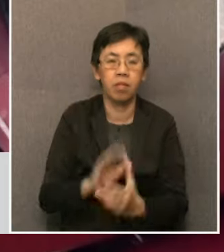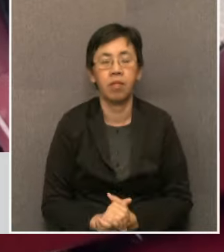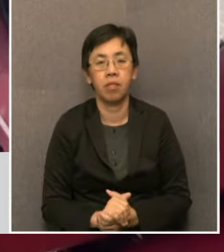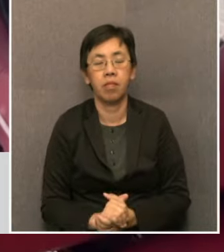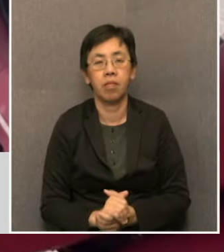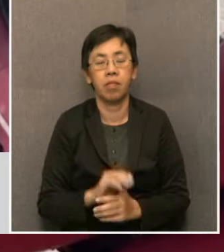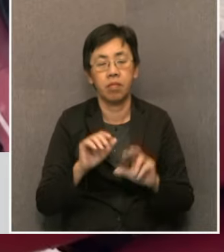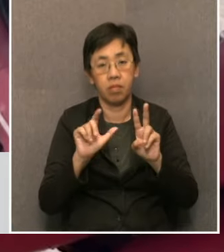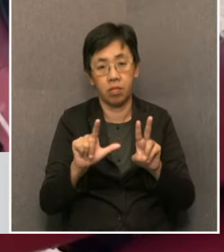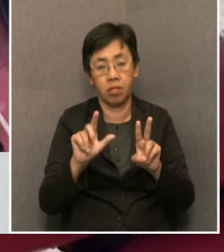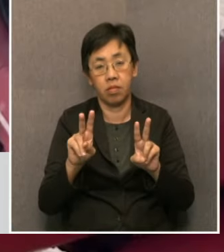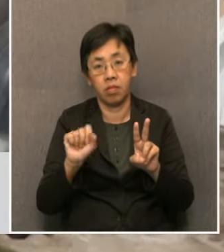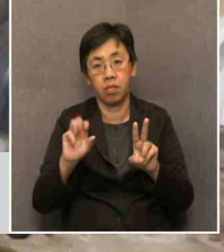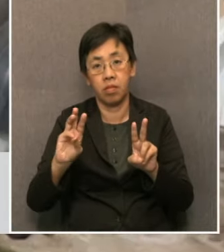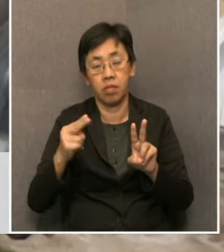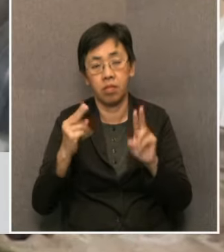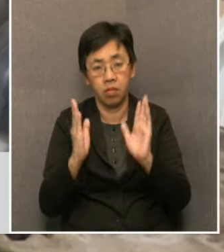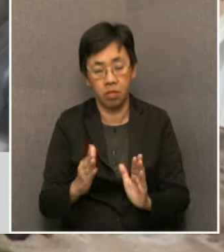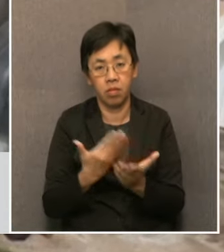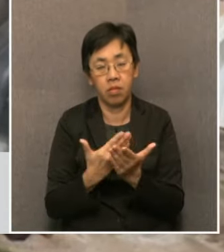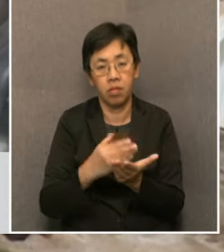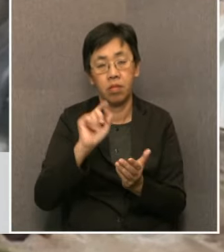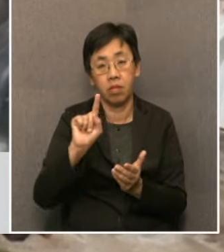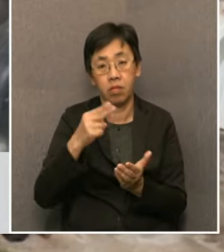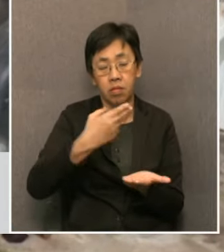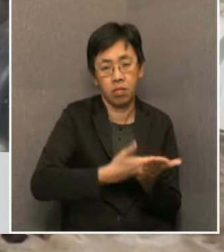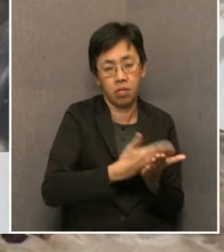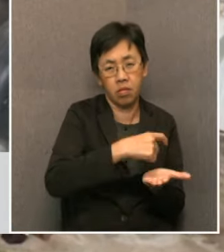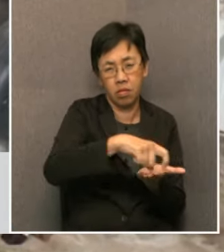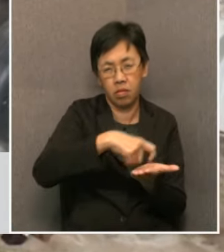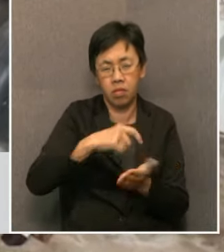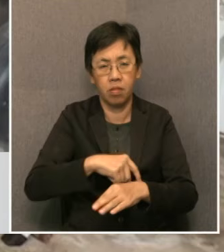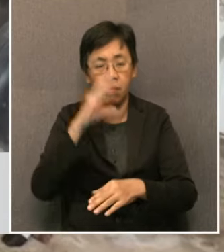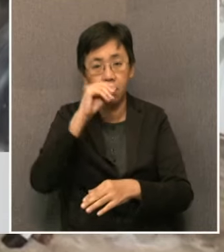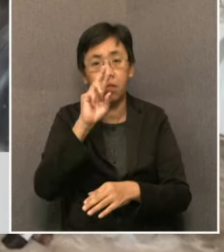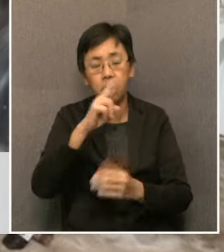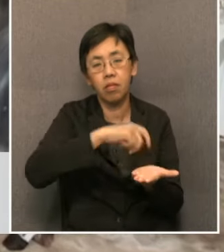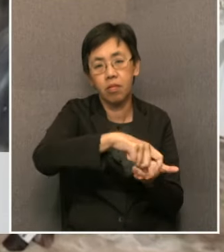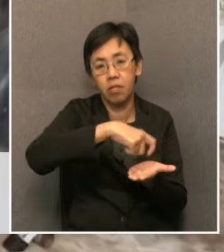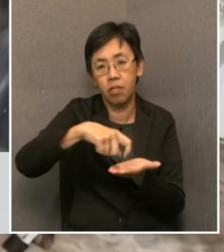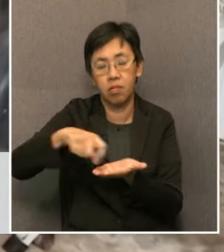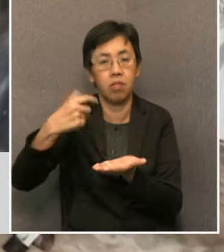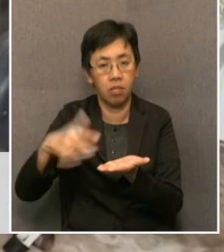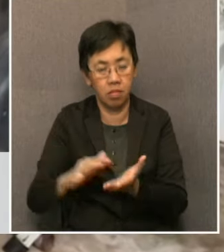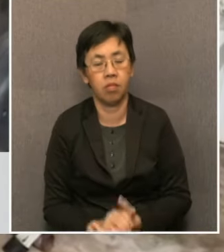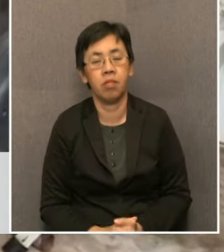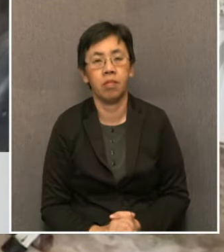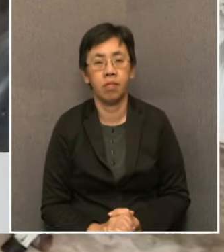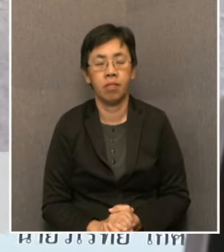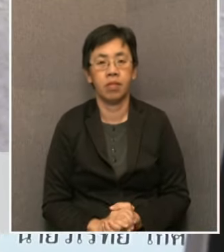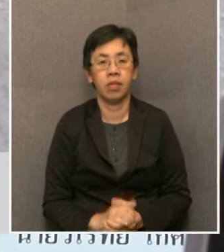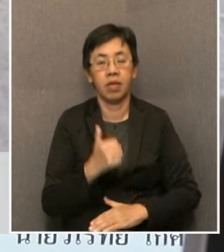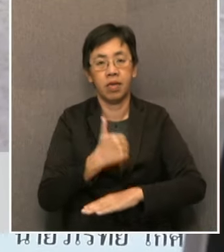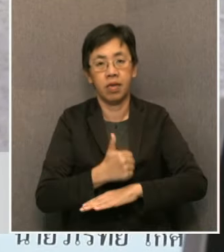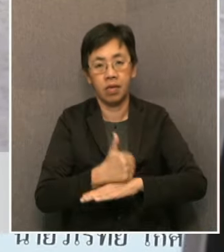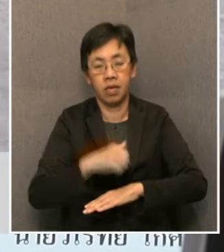นวน 2,260,000 คนก็ทยอยโอนกัตงแต่ช่วงเที่ยงคืนที่ผ่านมาคุณพรชัยถีระเวท ผ่ว